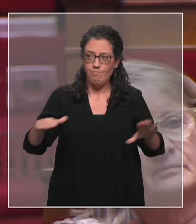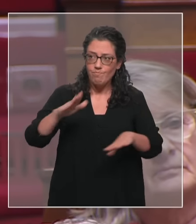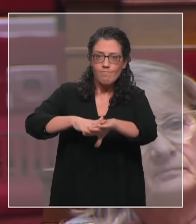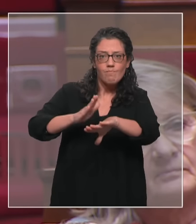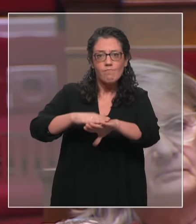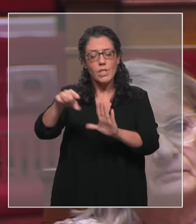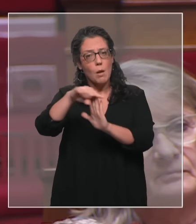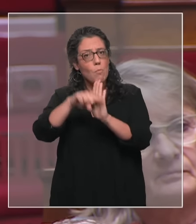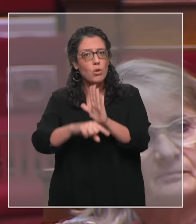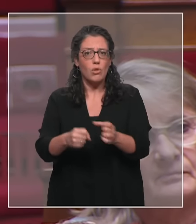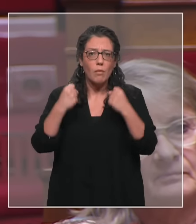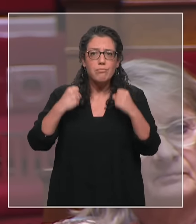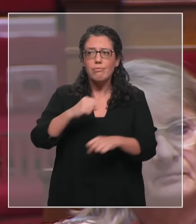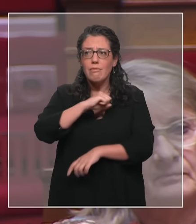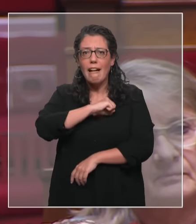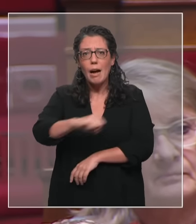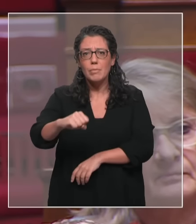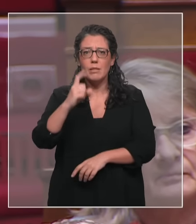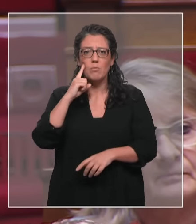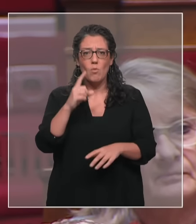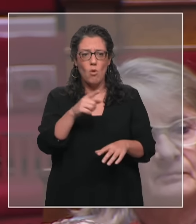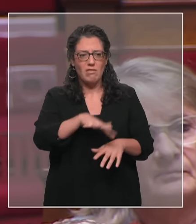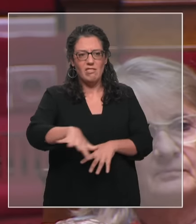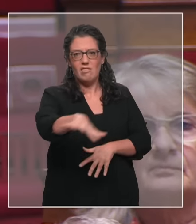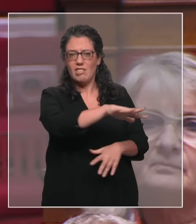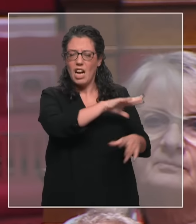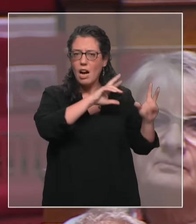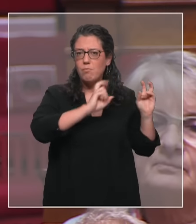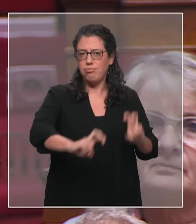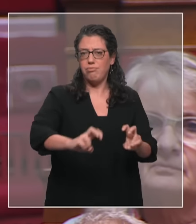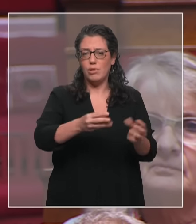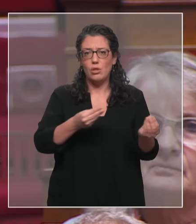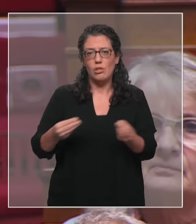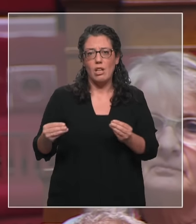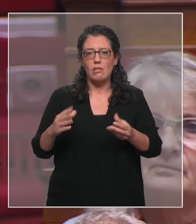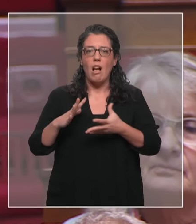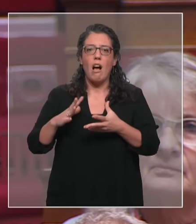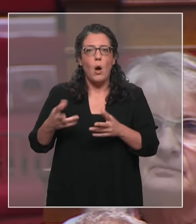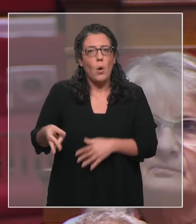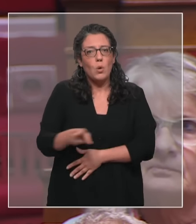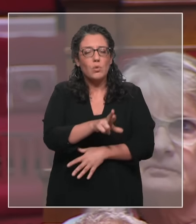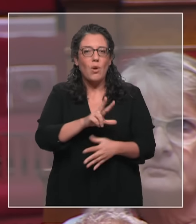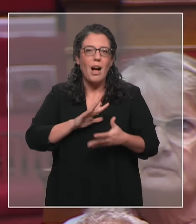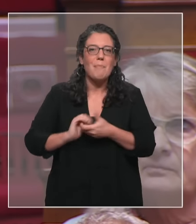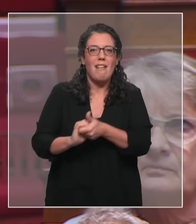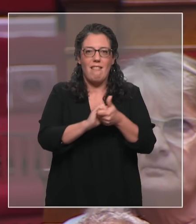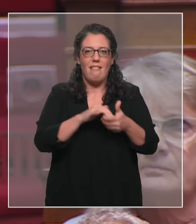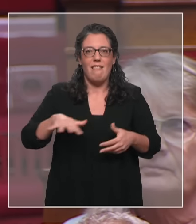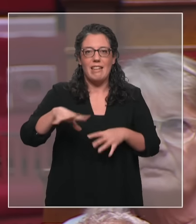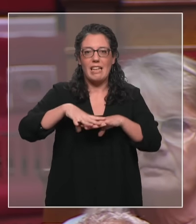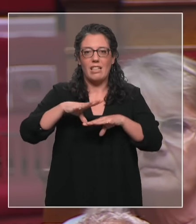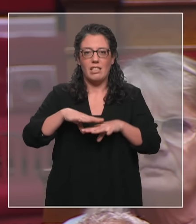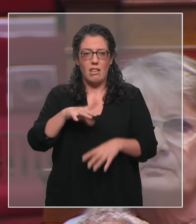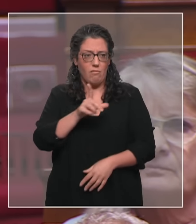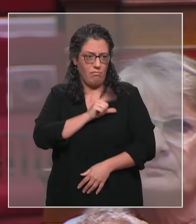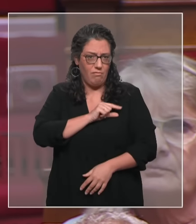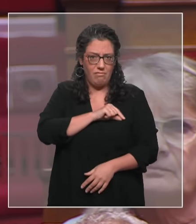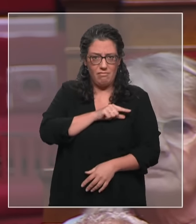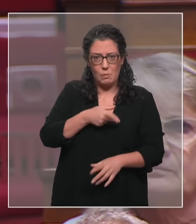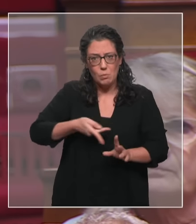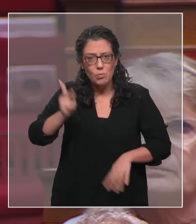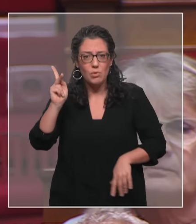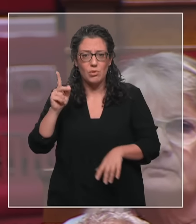rapides soient prises pour éradiquer ce fléau et rétablir la paix dans notre quartier. Une présence policière renforcée, des opérations de